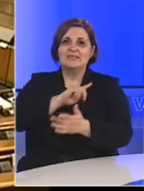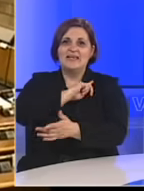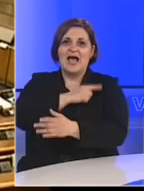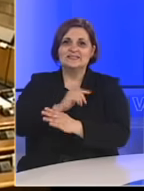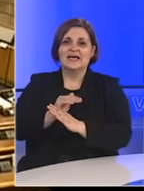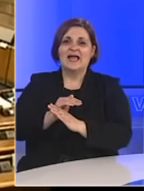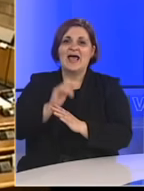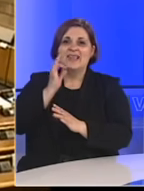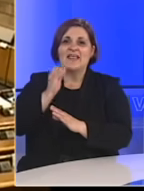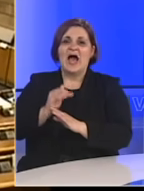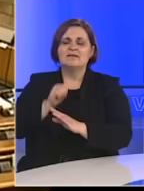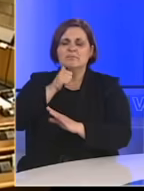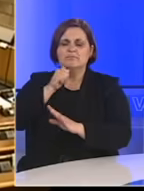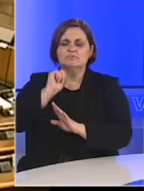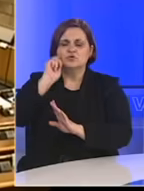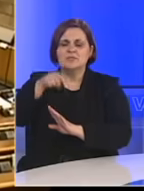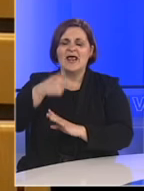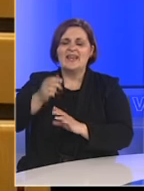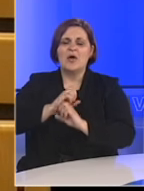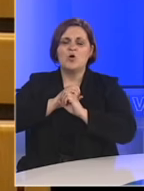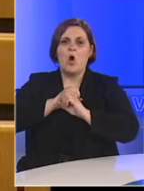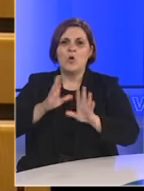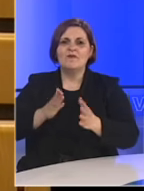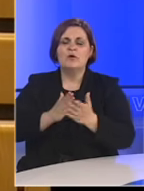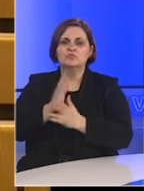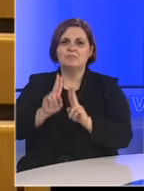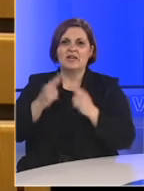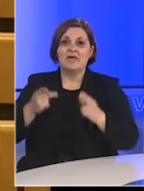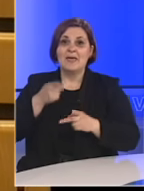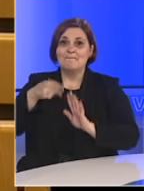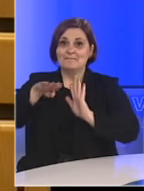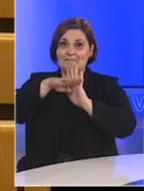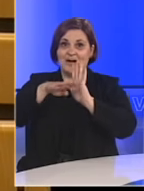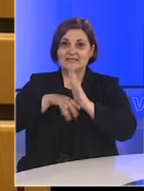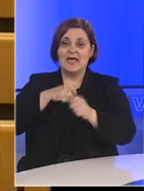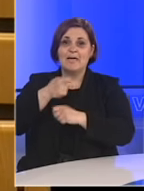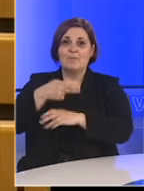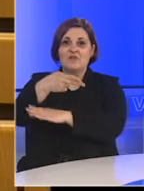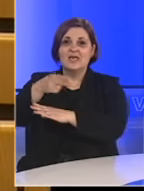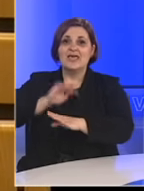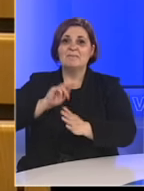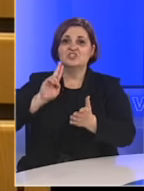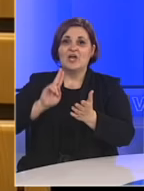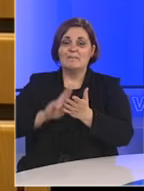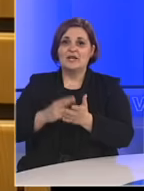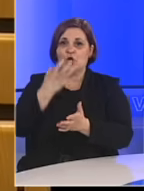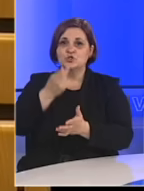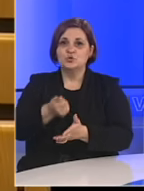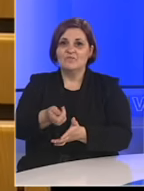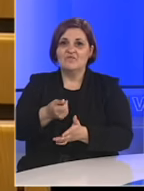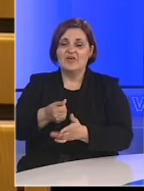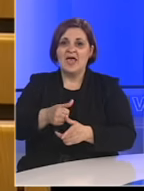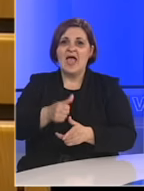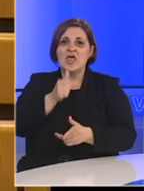snagu dan nakon objave u službenim novinama u Federaciji. Prema zakonu, poslovni subjekti imat će pravo na